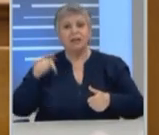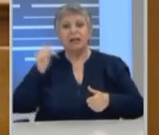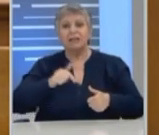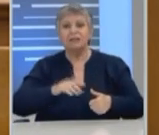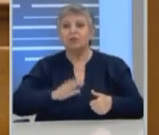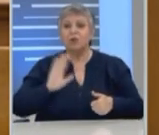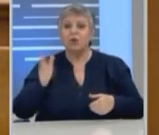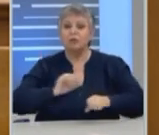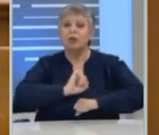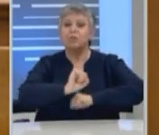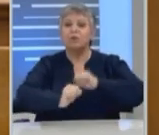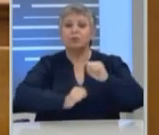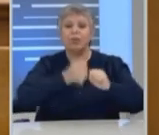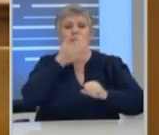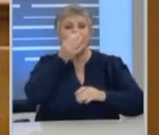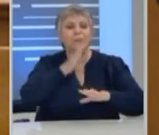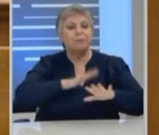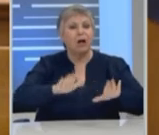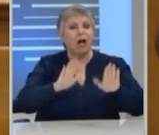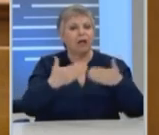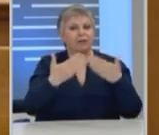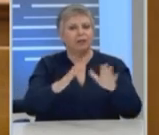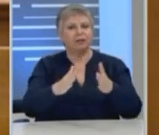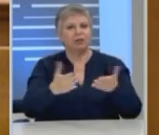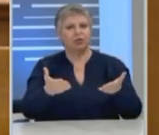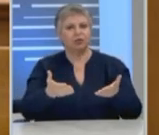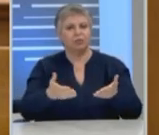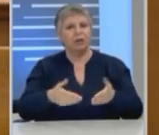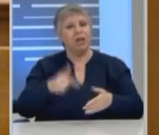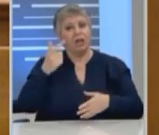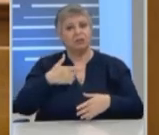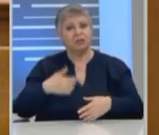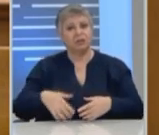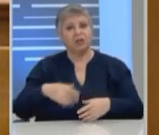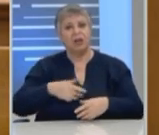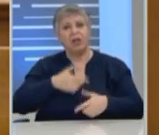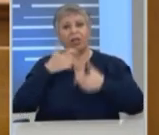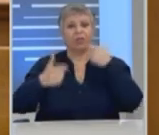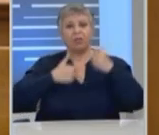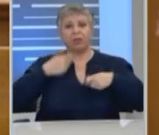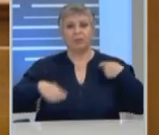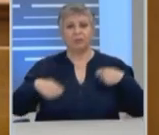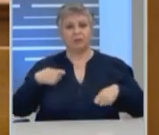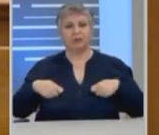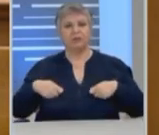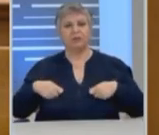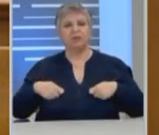κύκλωμα, εσείς βγαίνετε και φωνάζετε. Όπως κάνατε με την αδειοδότηση του νόμου Παπά, ο οποίος διαρκώς λέτε ότι